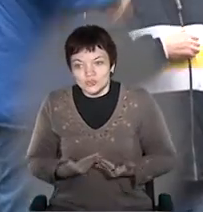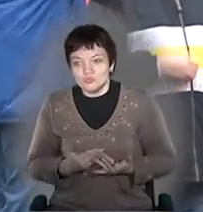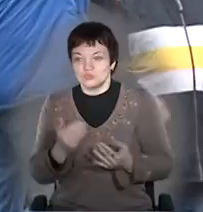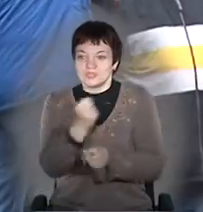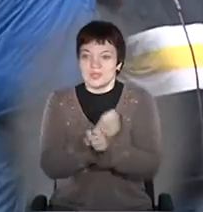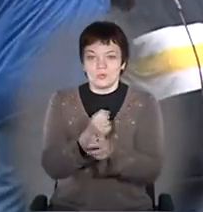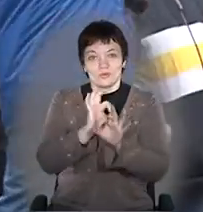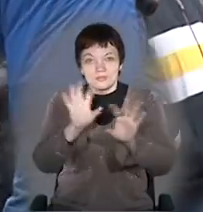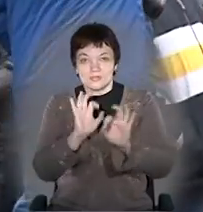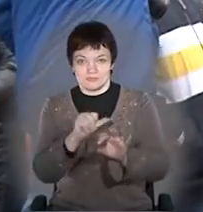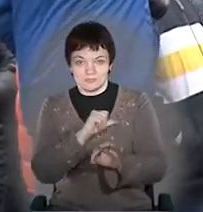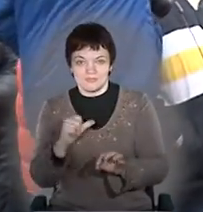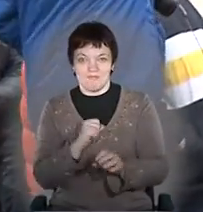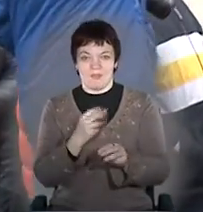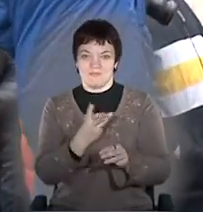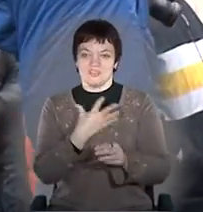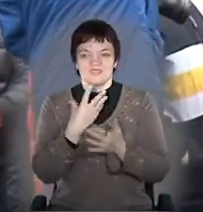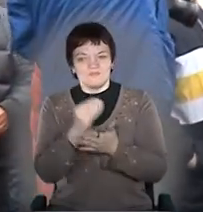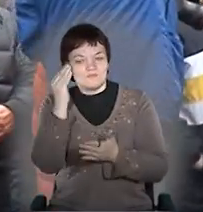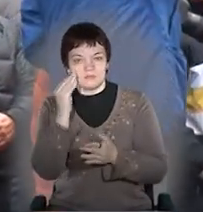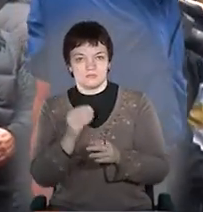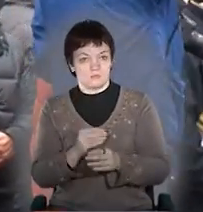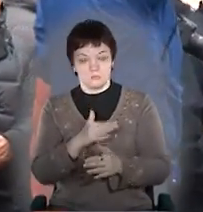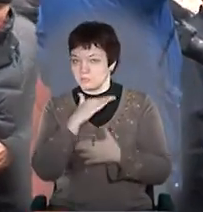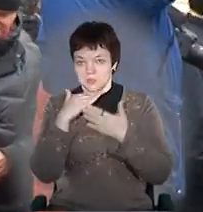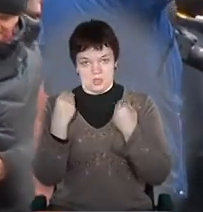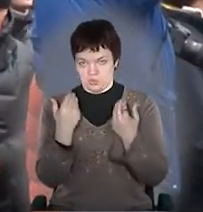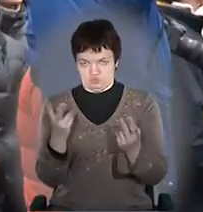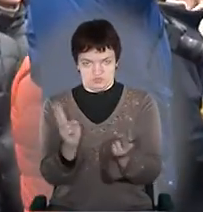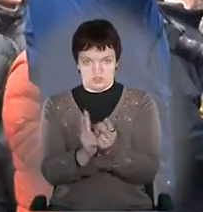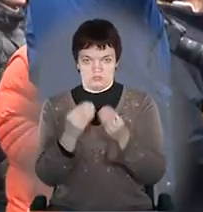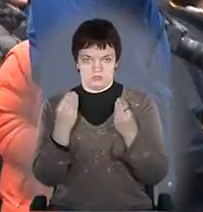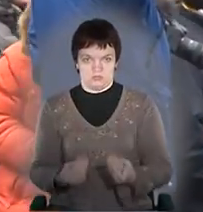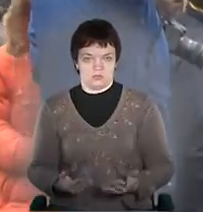они живут, и что делают. Мы хотели просто людям показать, что вот есть такой прекраснейший